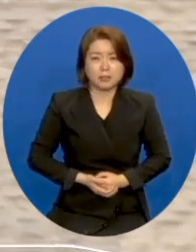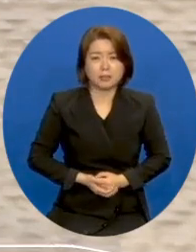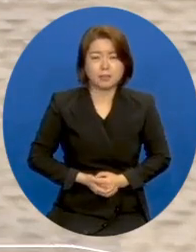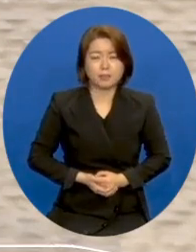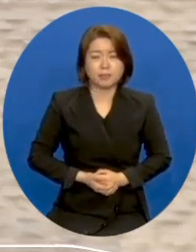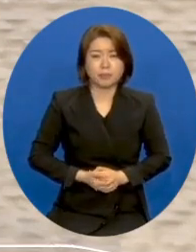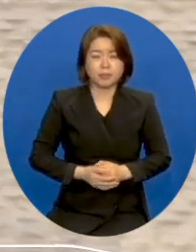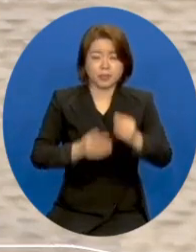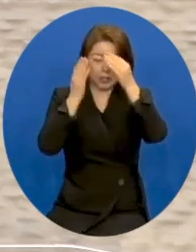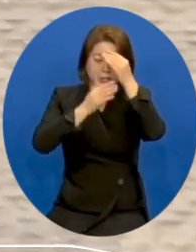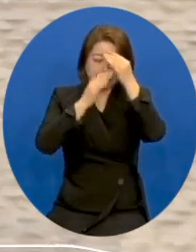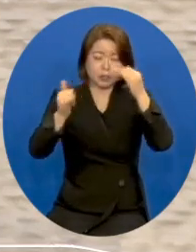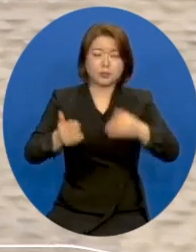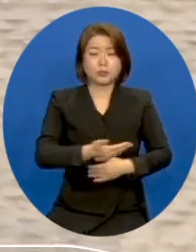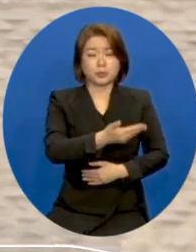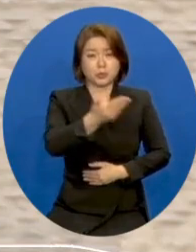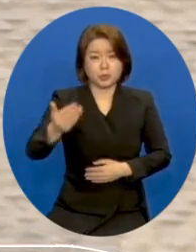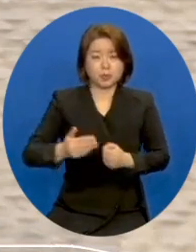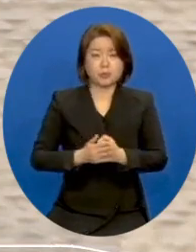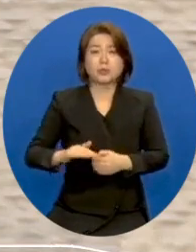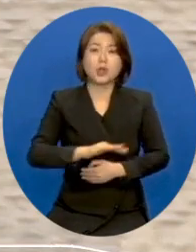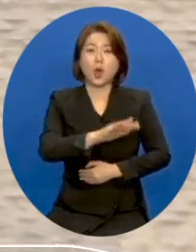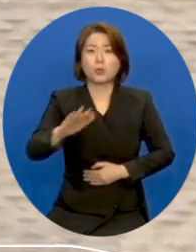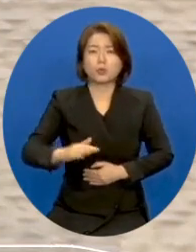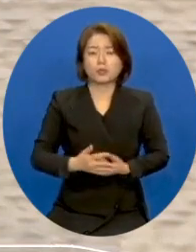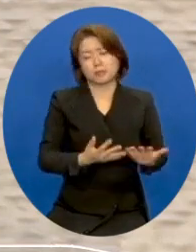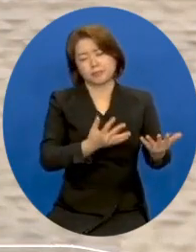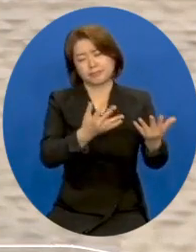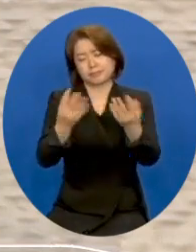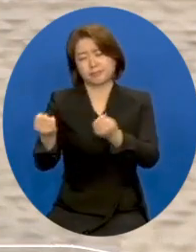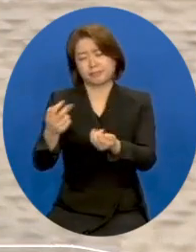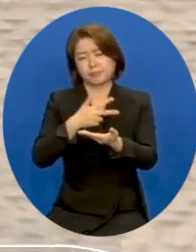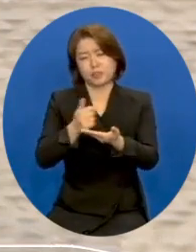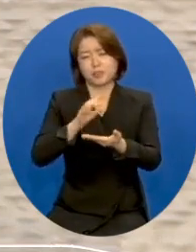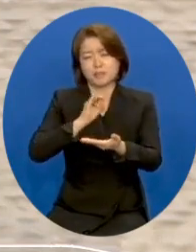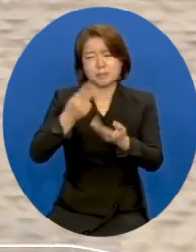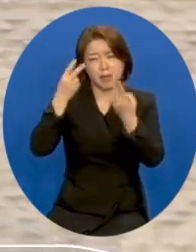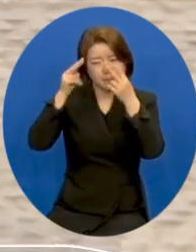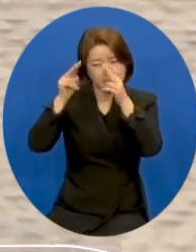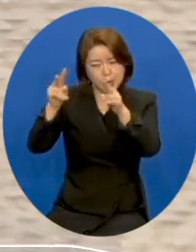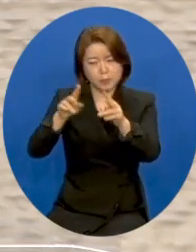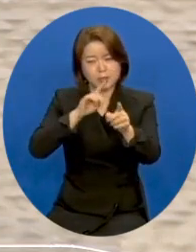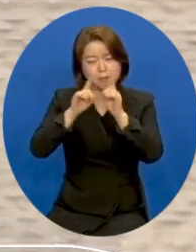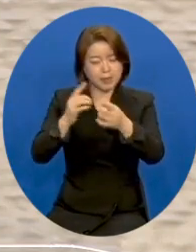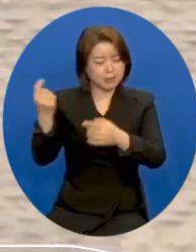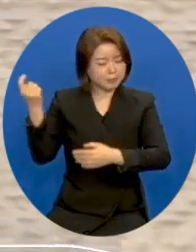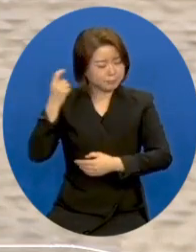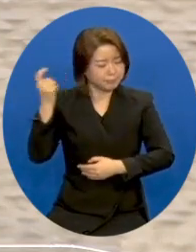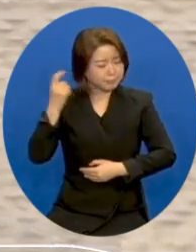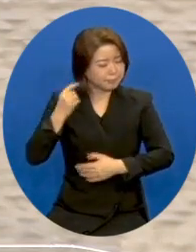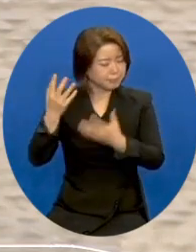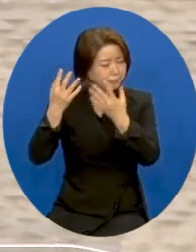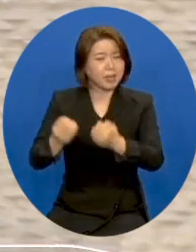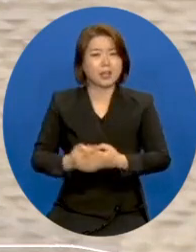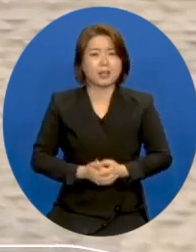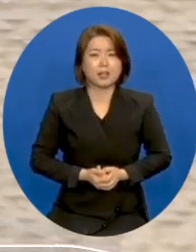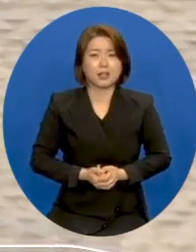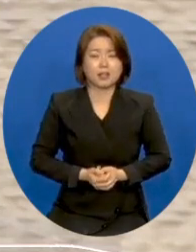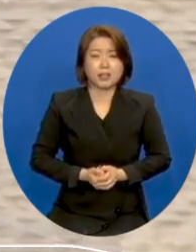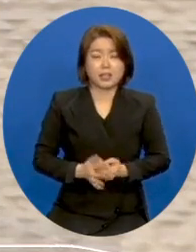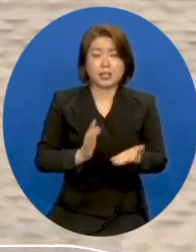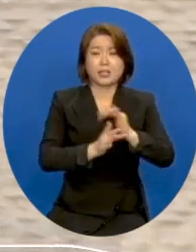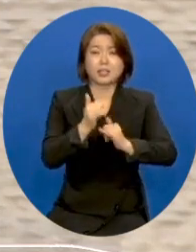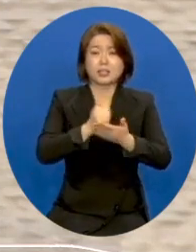성도 여러분, 우리도 수도 없이 주님만 바라보라고 하는 말씀을 들었습니다. 예수님의